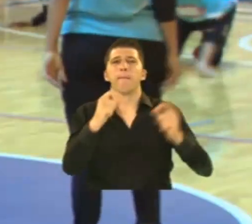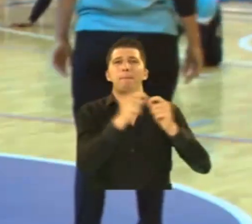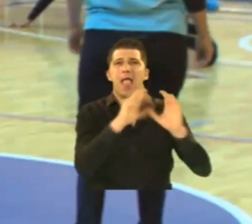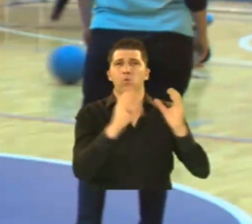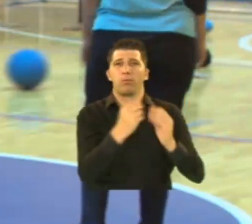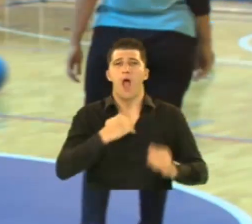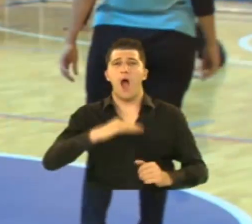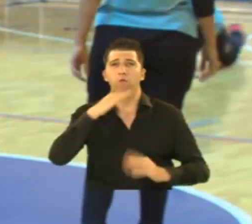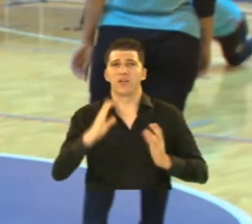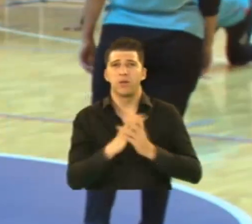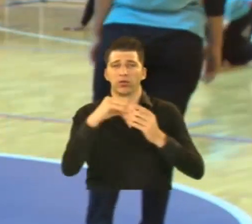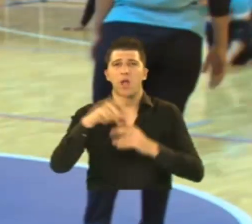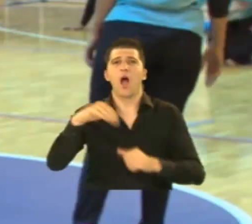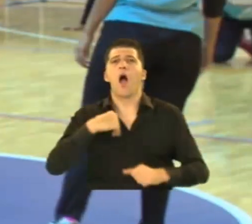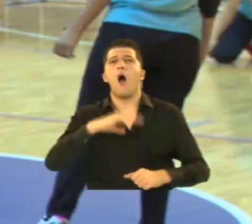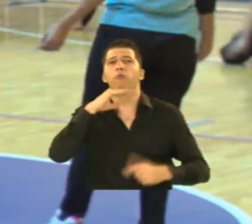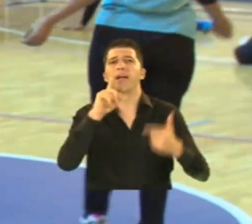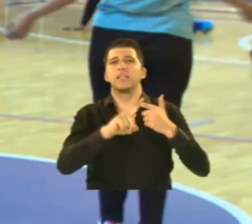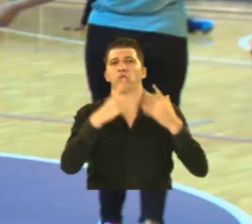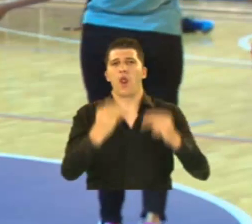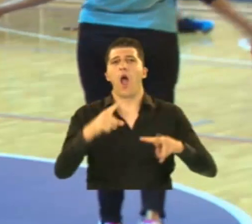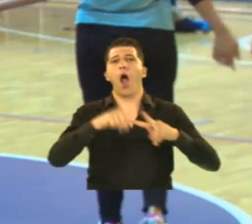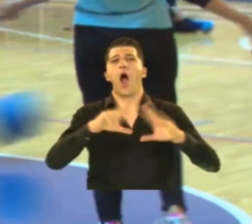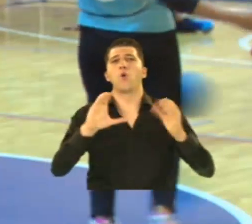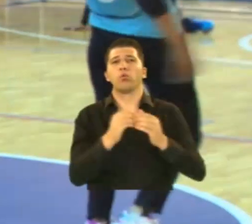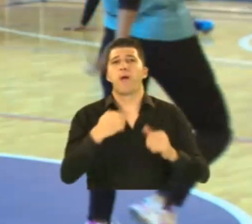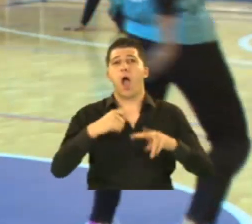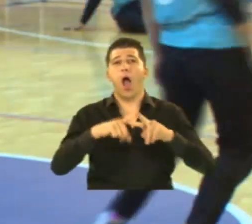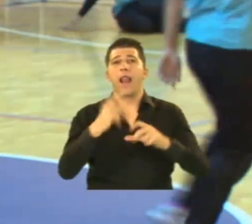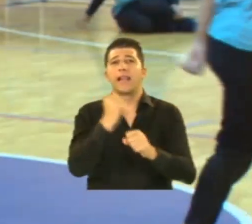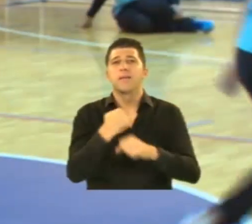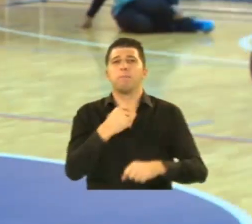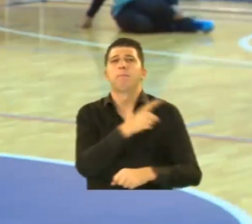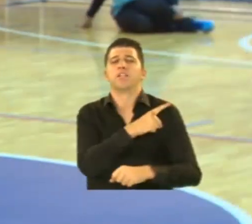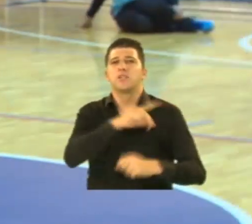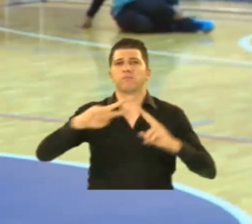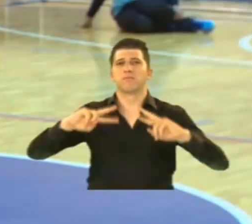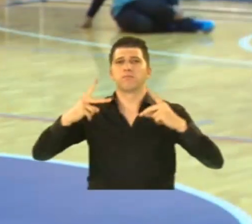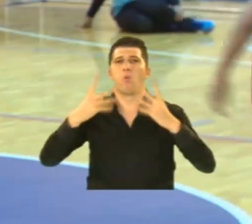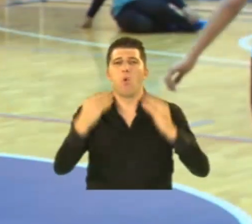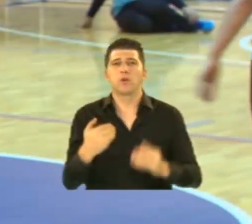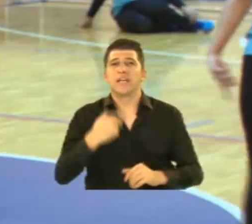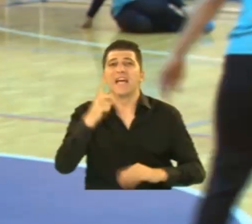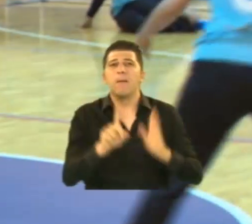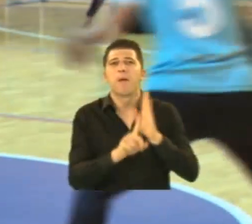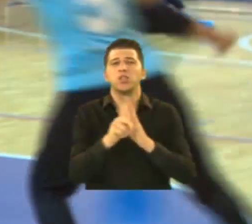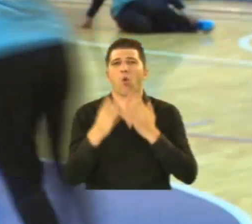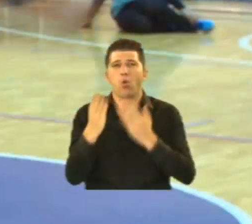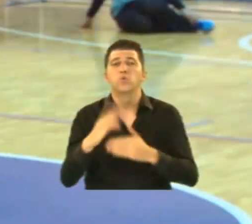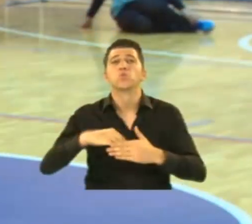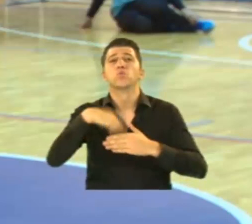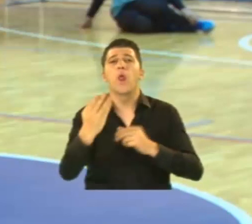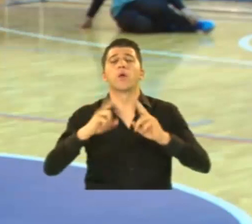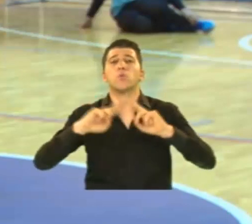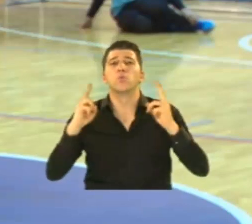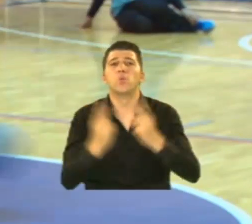Şampiyonası'nda, B grubu Avrupa Şampiyonası'nda Avrupa ikincisi olarak A grubuna, A ligine yani birinci lige yükseldik. İlk başarımız